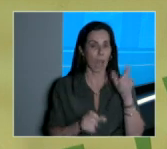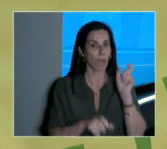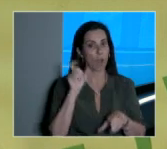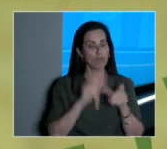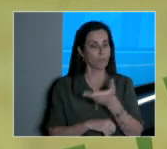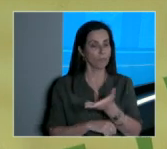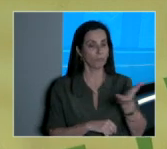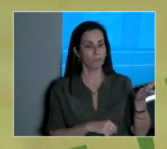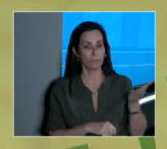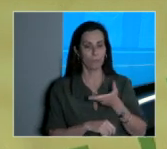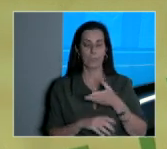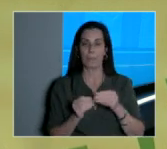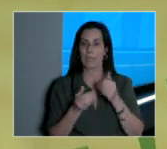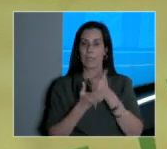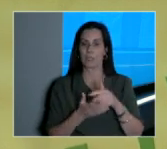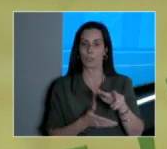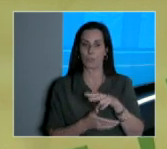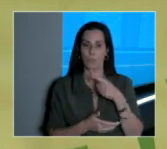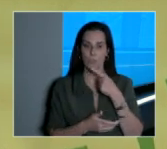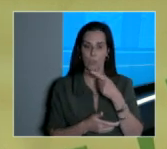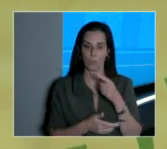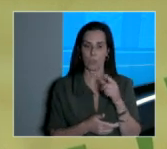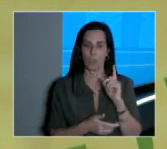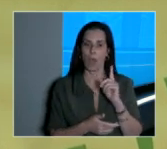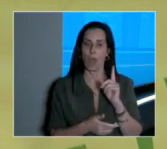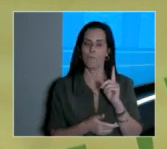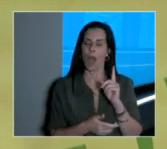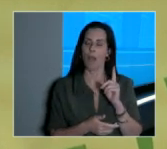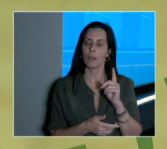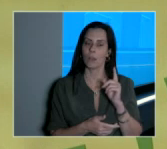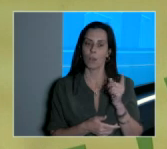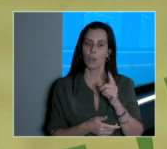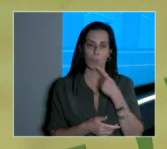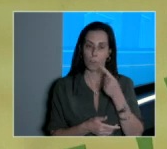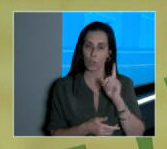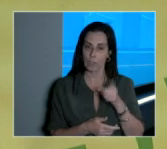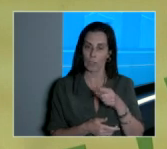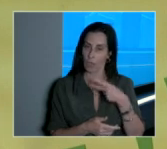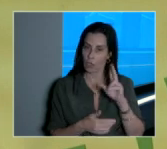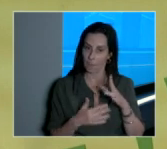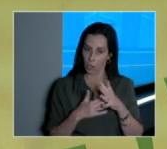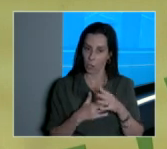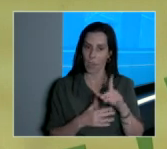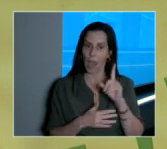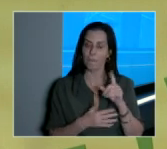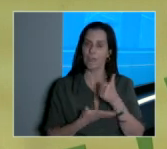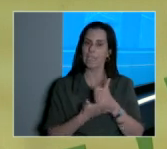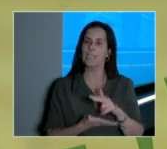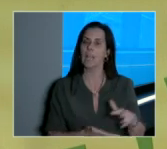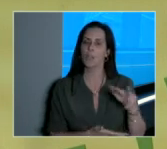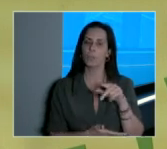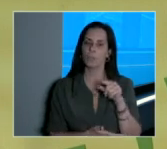הציבור, באמצעות נציגי הציבור. זה לא אומר שלא צריך לאזן אותם, אבל, ולא צריך, לא אומר שלא צריך להיות עליהם ביקורת, אבל נציגי